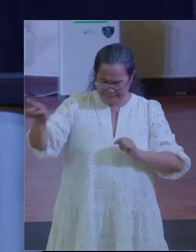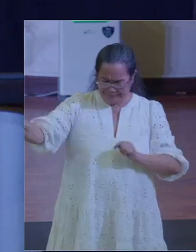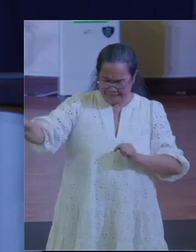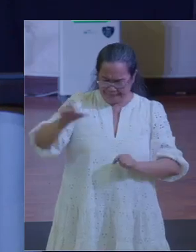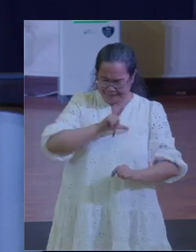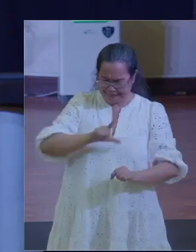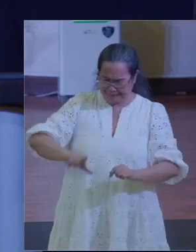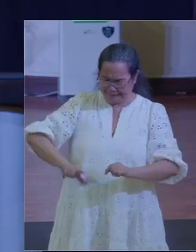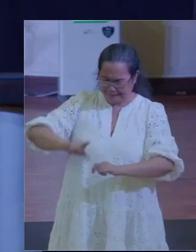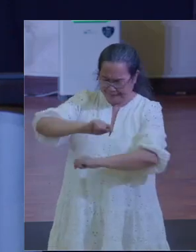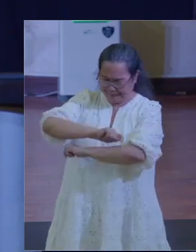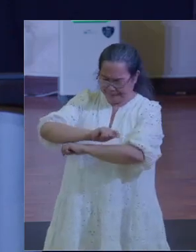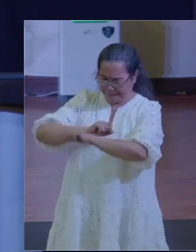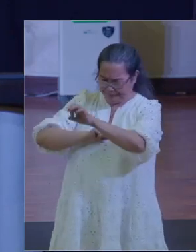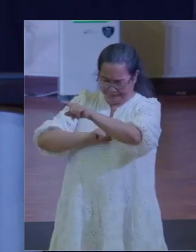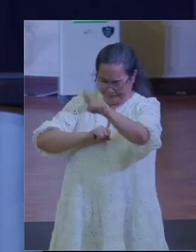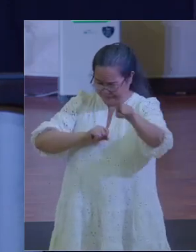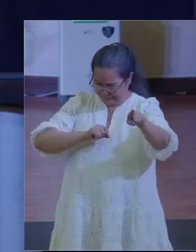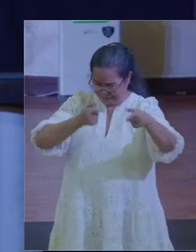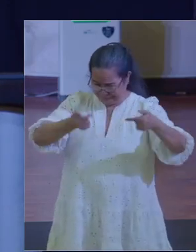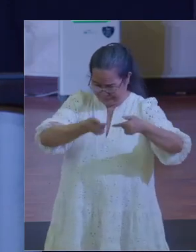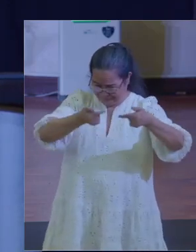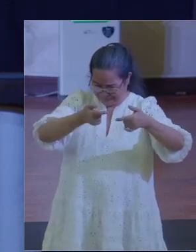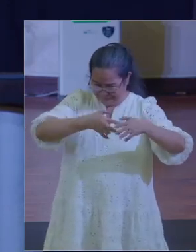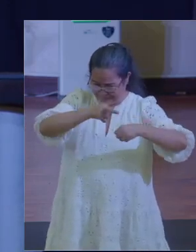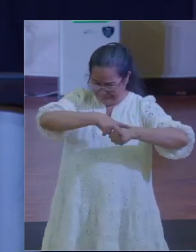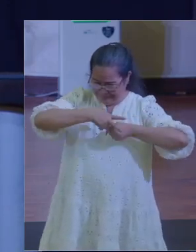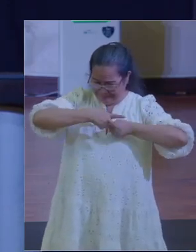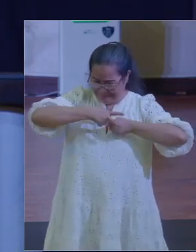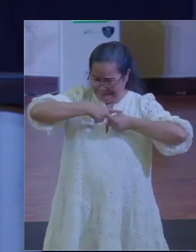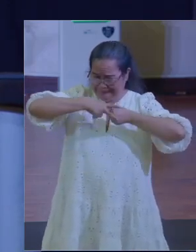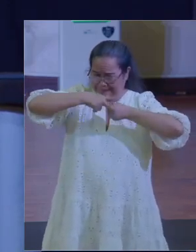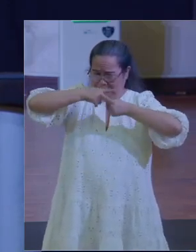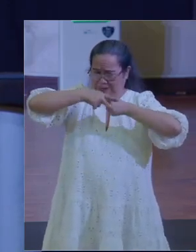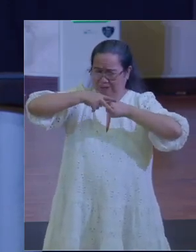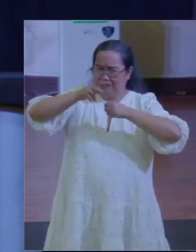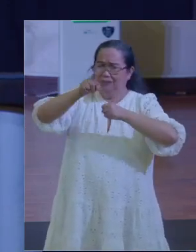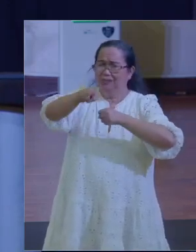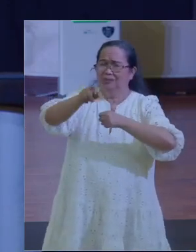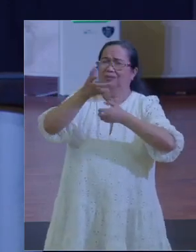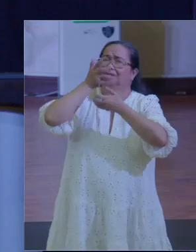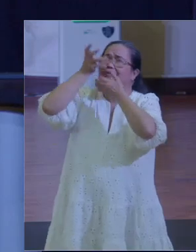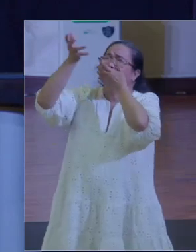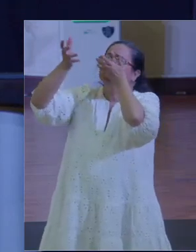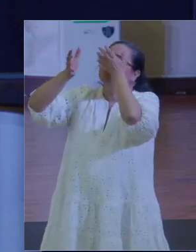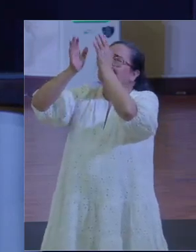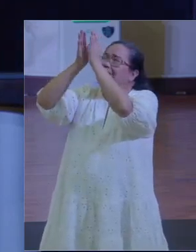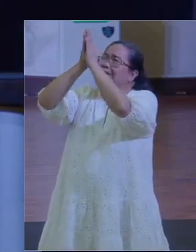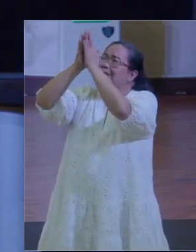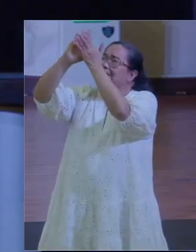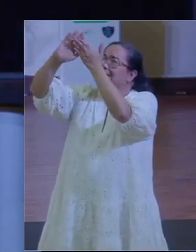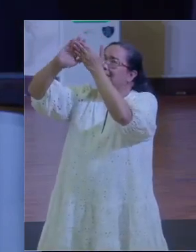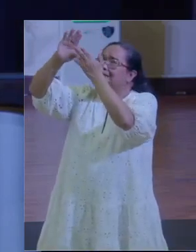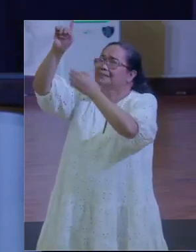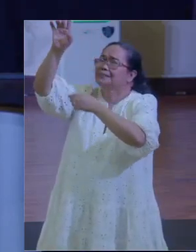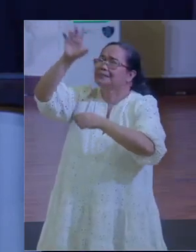kung ikaw ay namumuhay sa kasalanan, humingi ka ng tawad sa Panginoon.